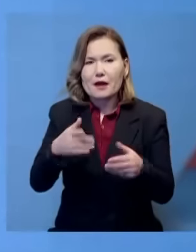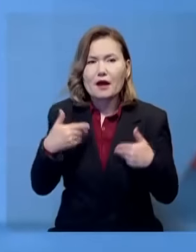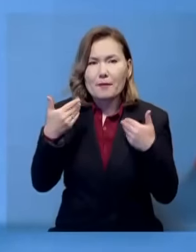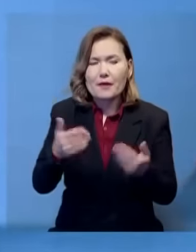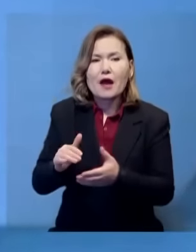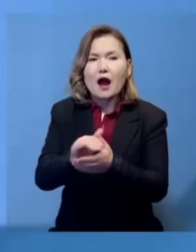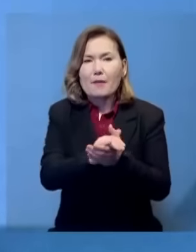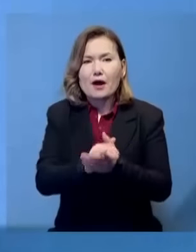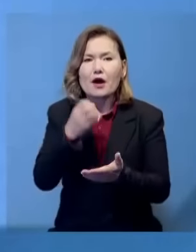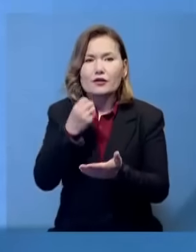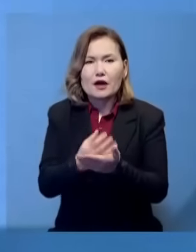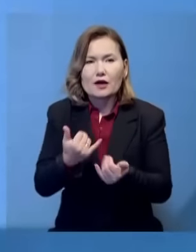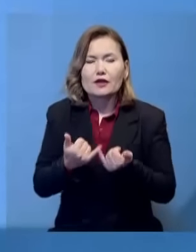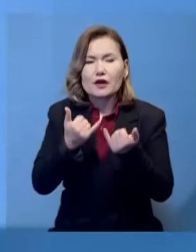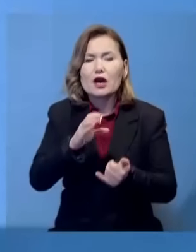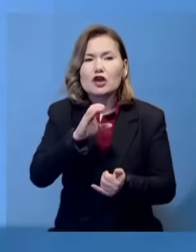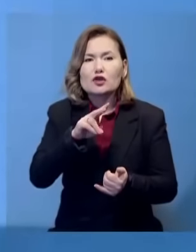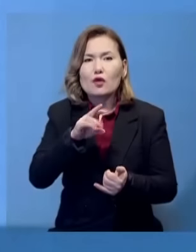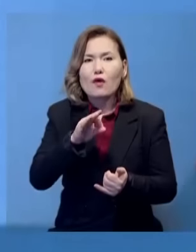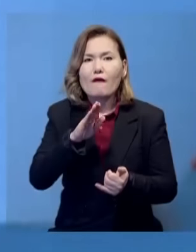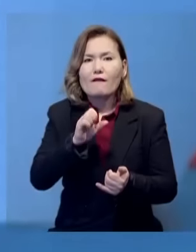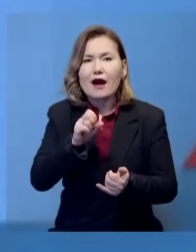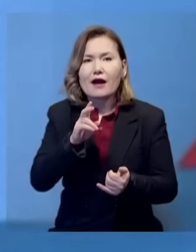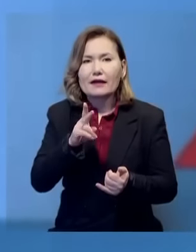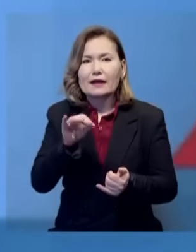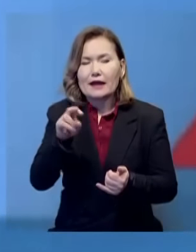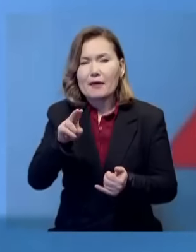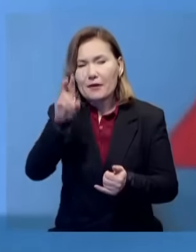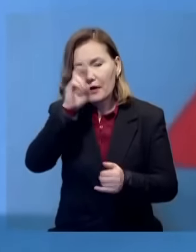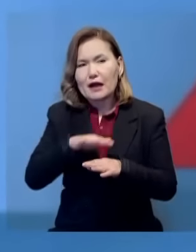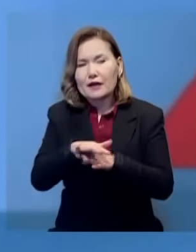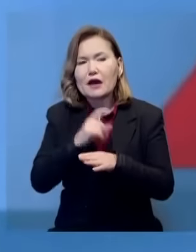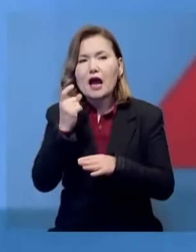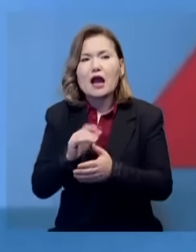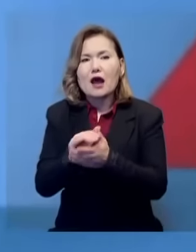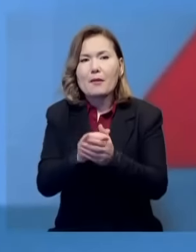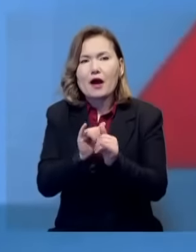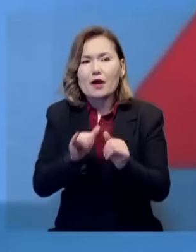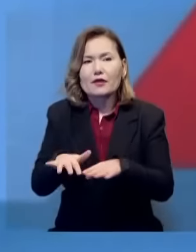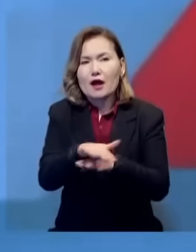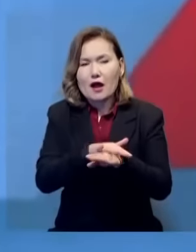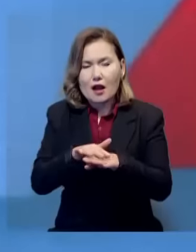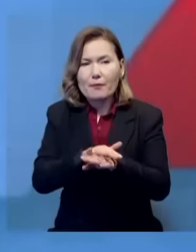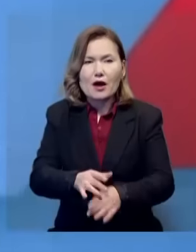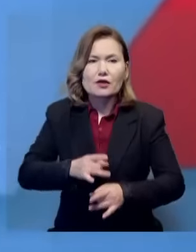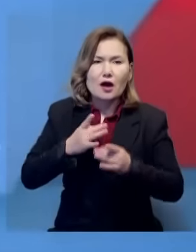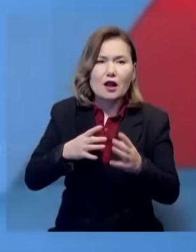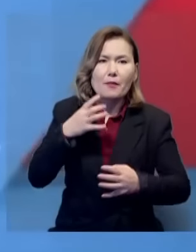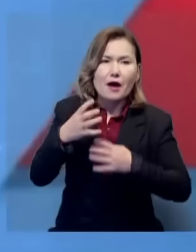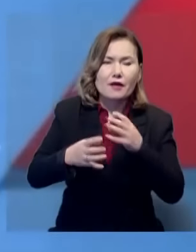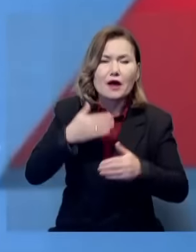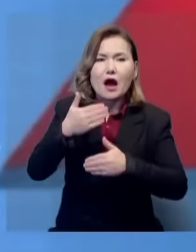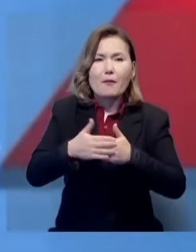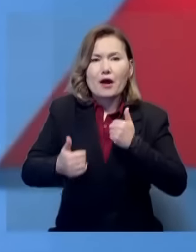бірлік құндылықтарын ту еткен Словакия халқы әлеуметтік экономикалық дамуы мен азаматтарының ырыс берекесін еселеуде